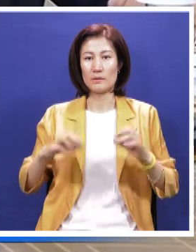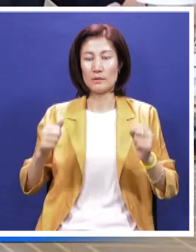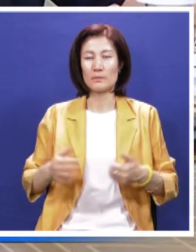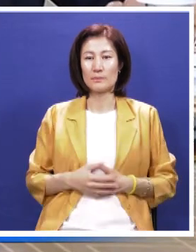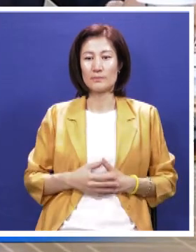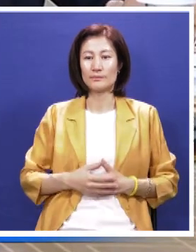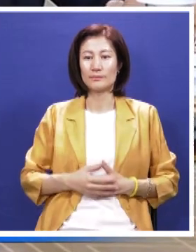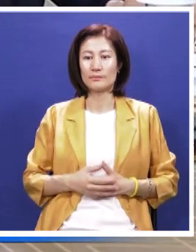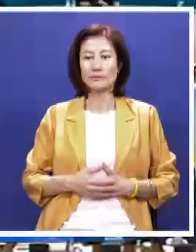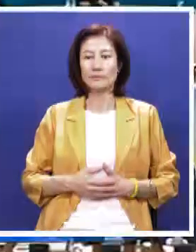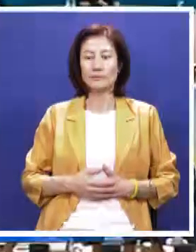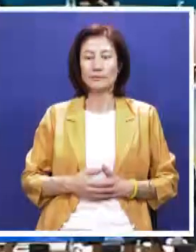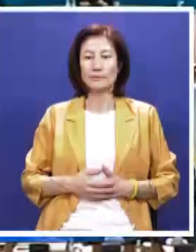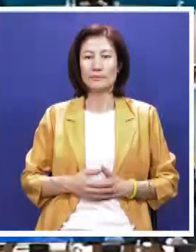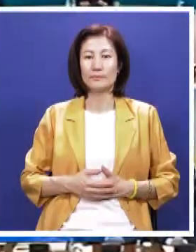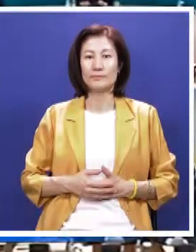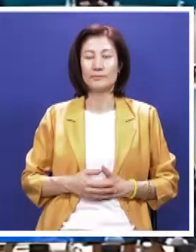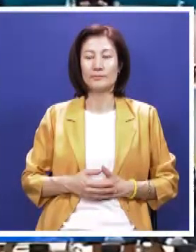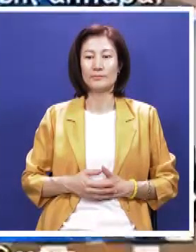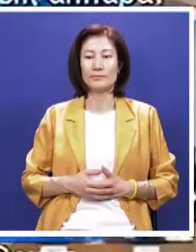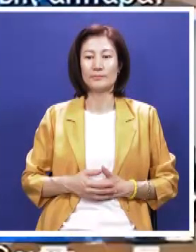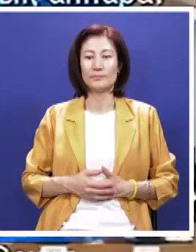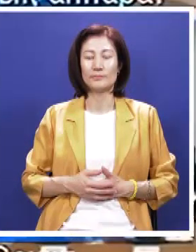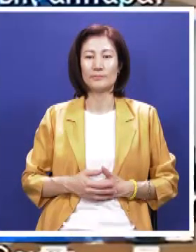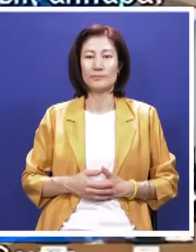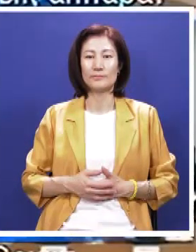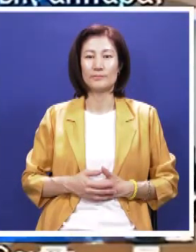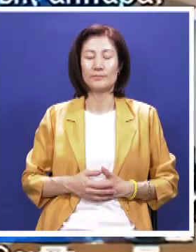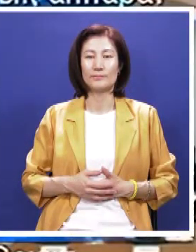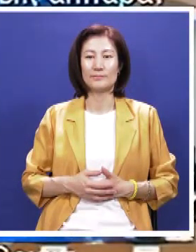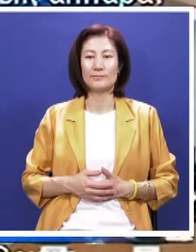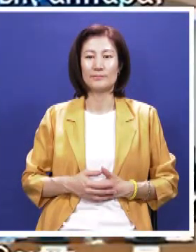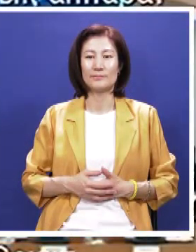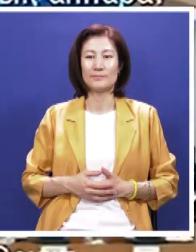Уәлиханқызы, Нұрберг Тұрғын, Айғақ телеарнасының жаңалықтар қызметі.